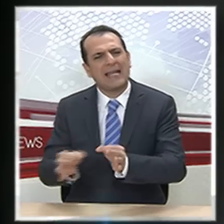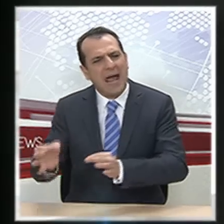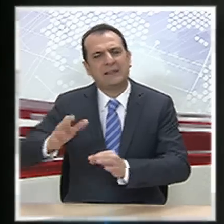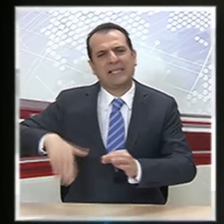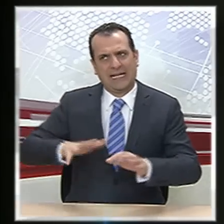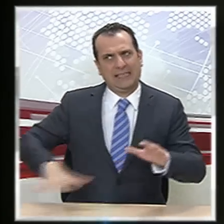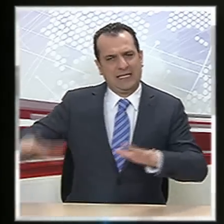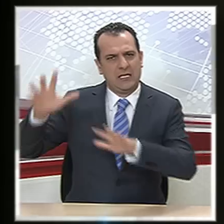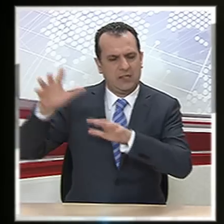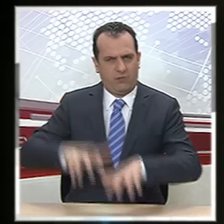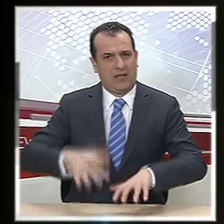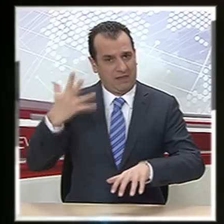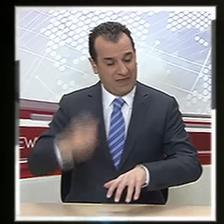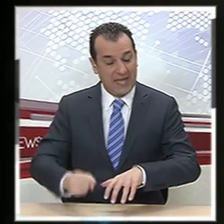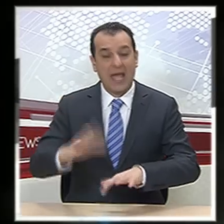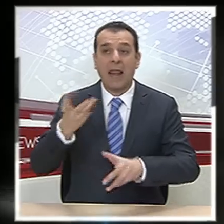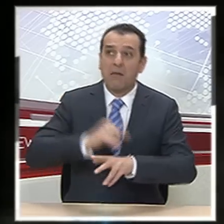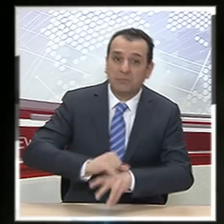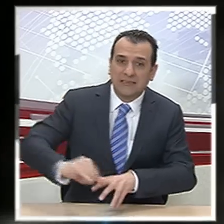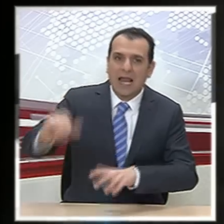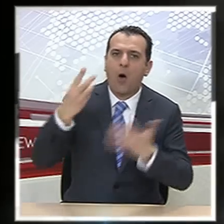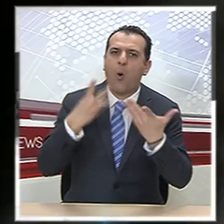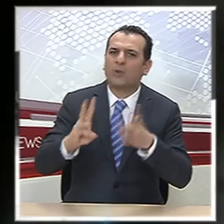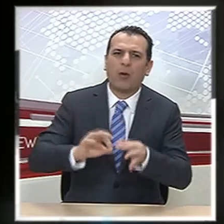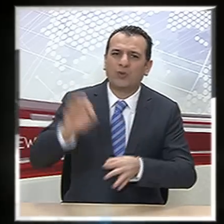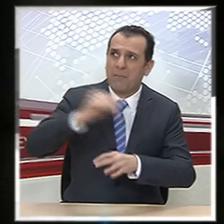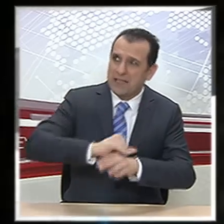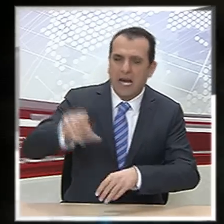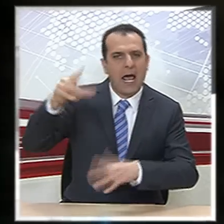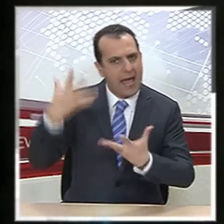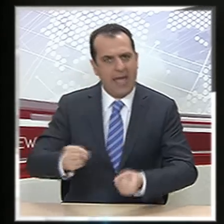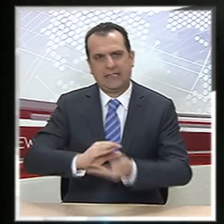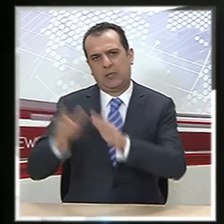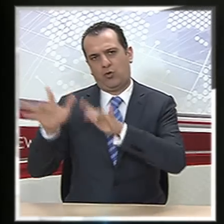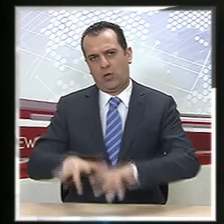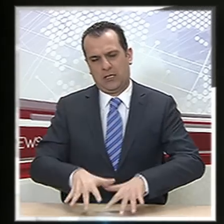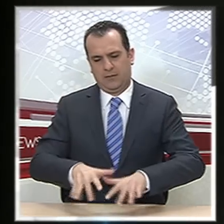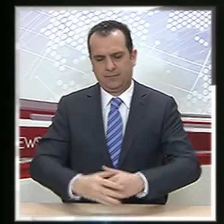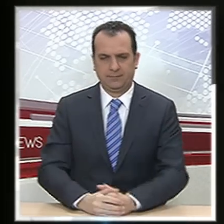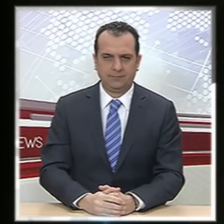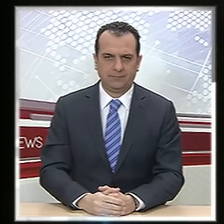Κρήτη. Θα χιονίσει τα ορεινά σε περιοχές όμως πάνω από 800 μέτρα υψόμετρο.